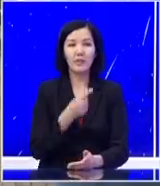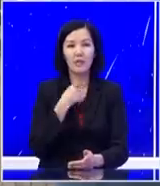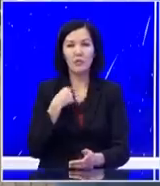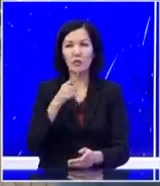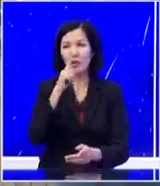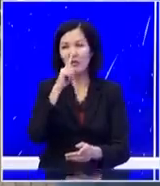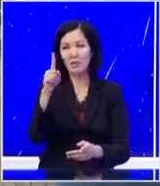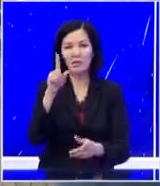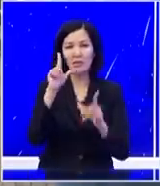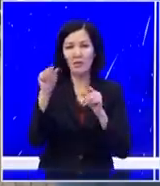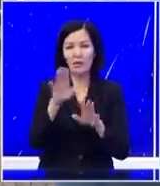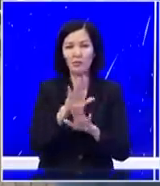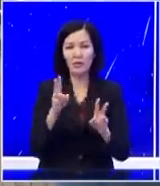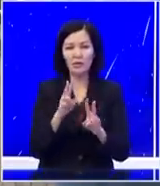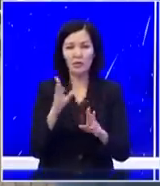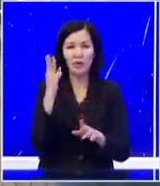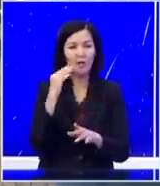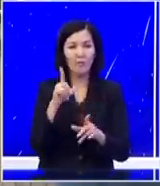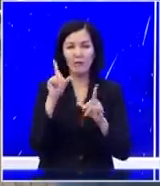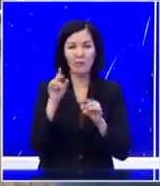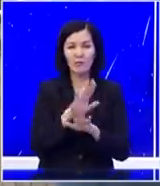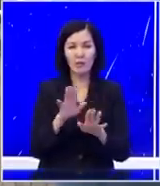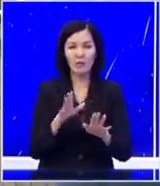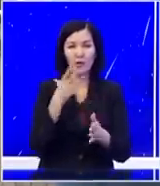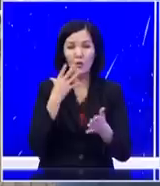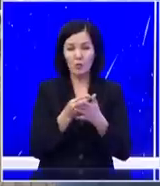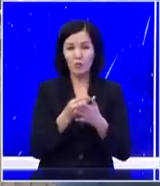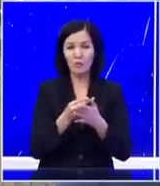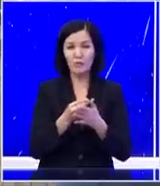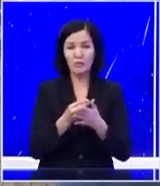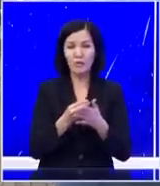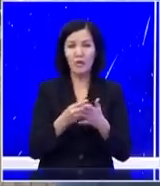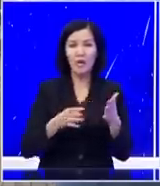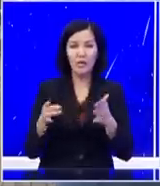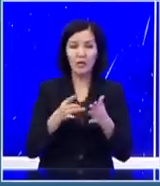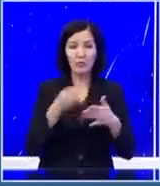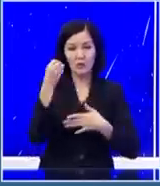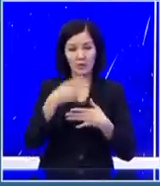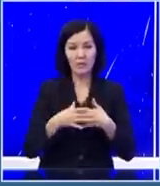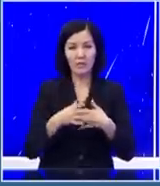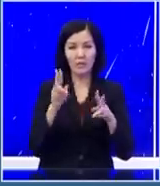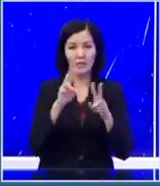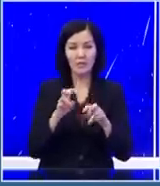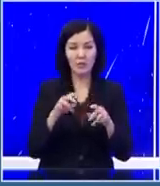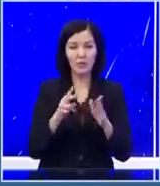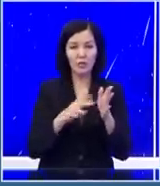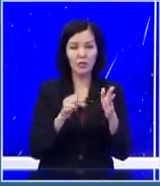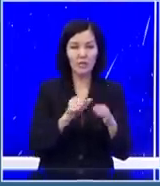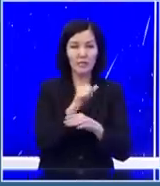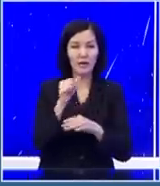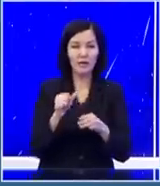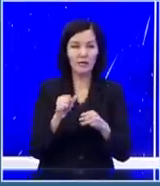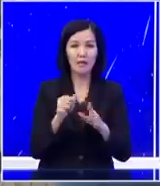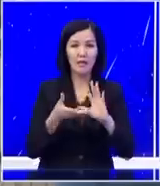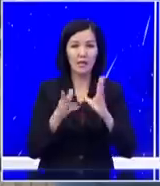бармай, Алматыға бармай да, анализдерді. Анализдерді еще дестиміз, 7 сағатта уже